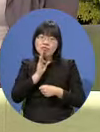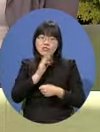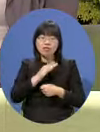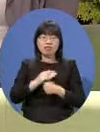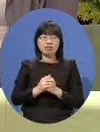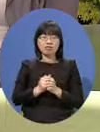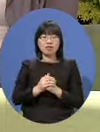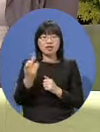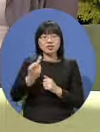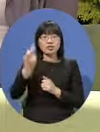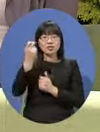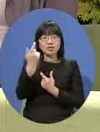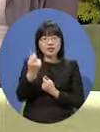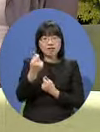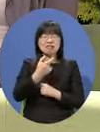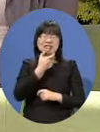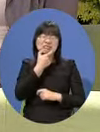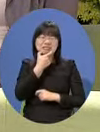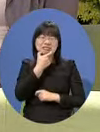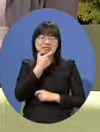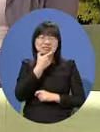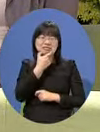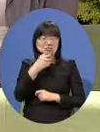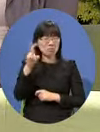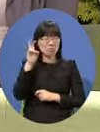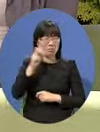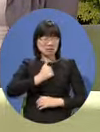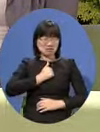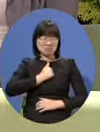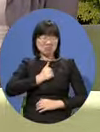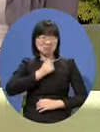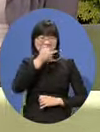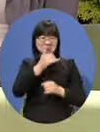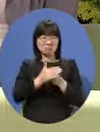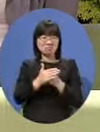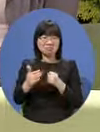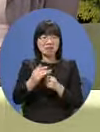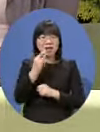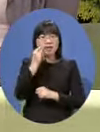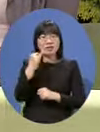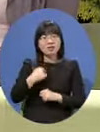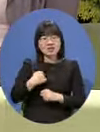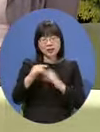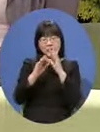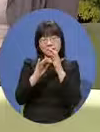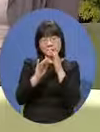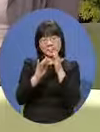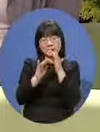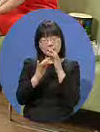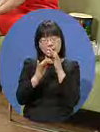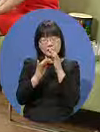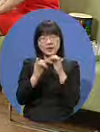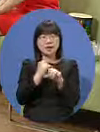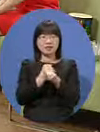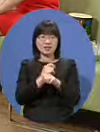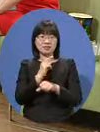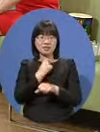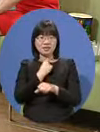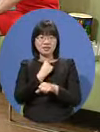아이는 형이랑 똑같은 건 하기가 싫고 또 자존심이 있어요. 엄마 난 플룻을 하고 싶어요. 이러더라고요. 네.